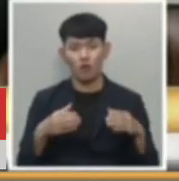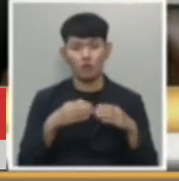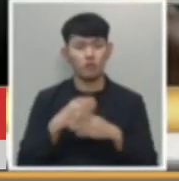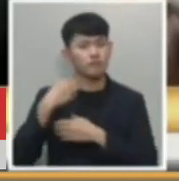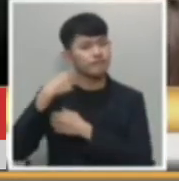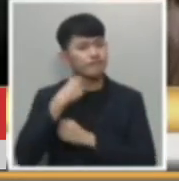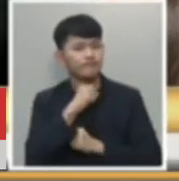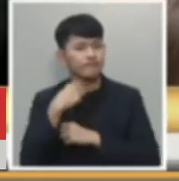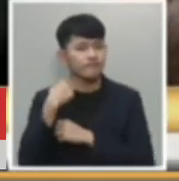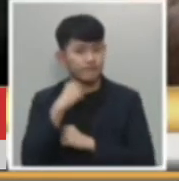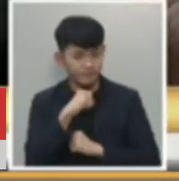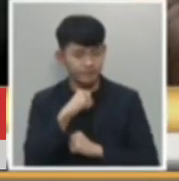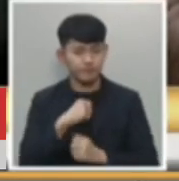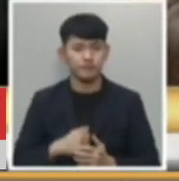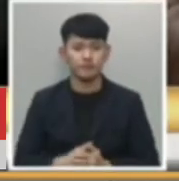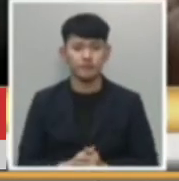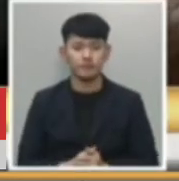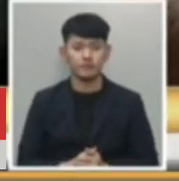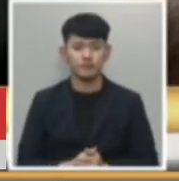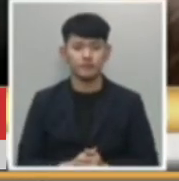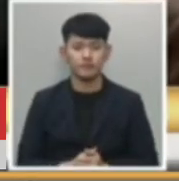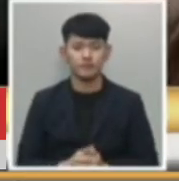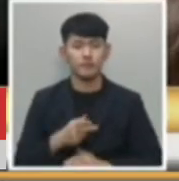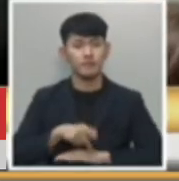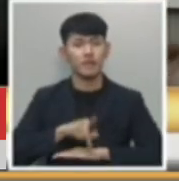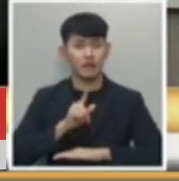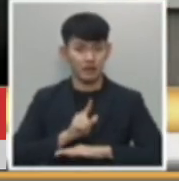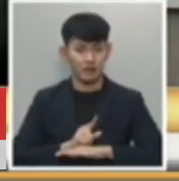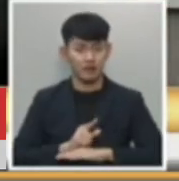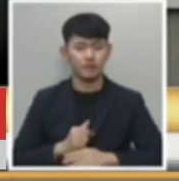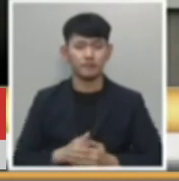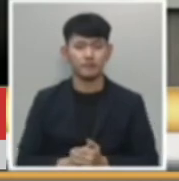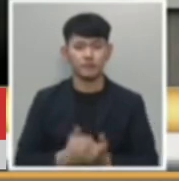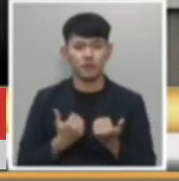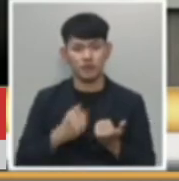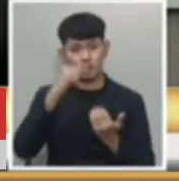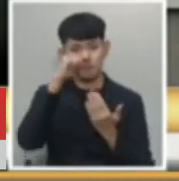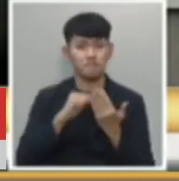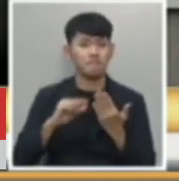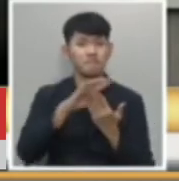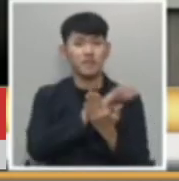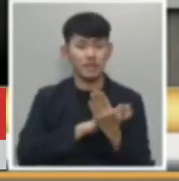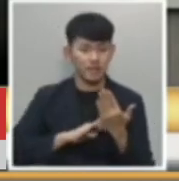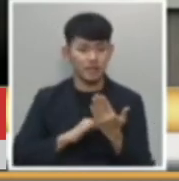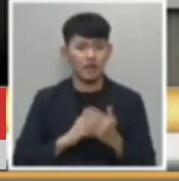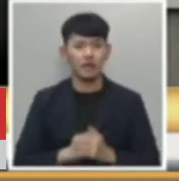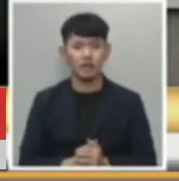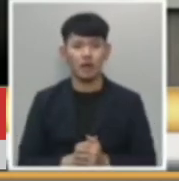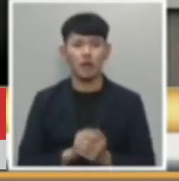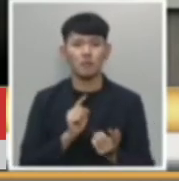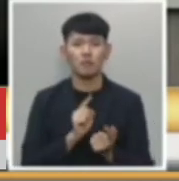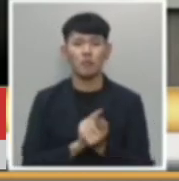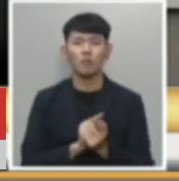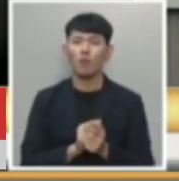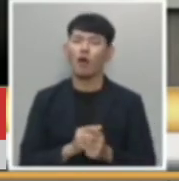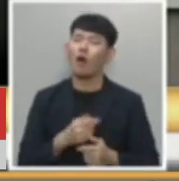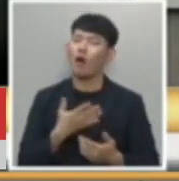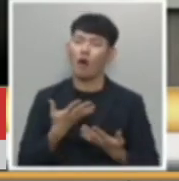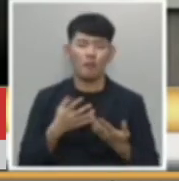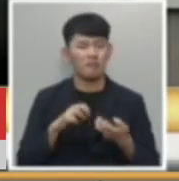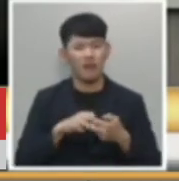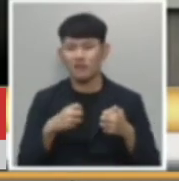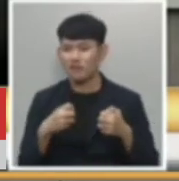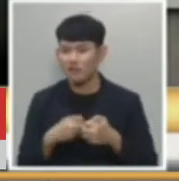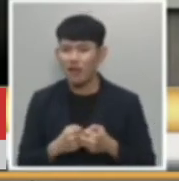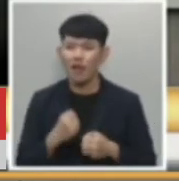มขออนุญาตเรียนท่านประธานว่าจนถึงขณะนี้ประเทศไทยยังเผชิญอยู่กับความยากจนและความขาด